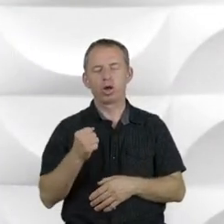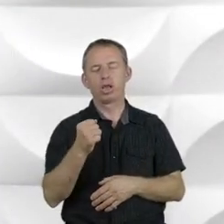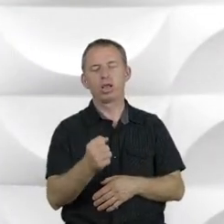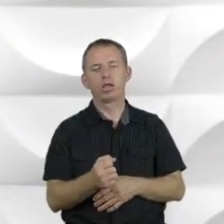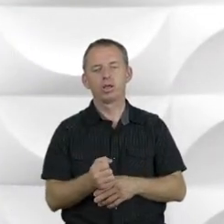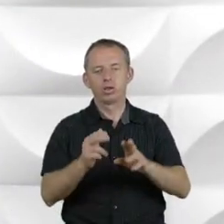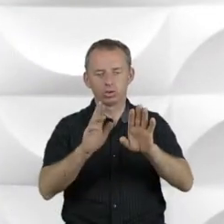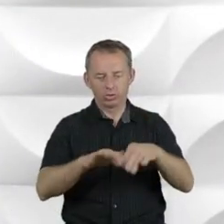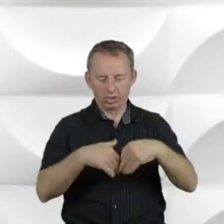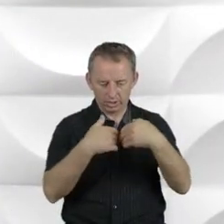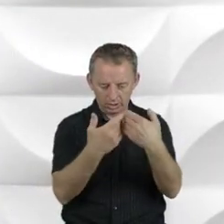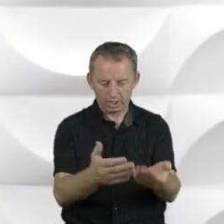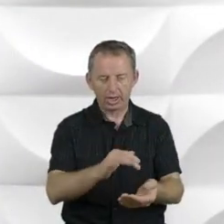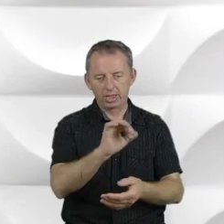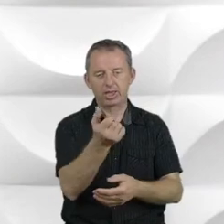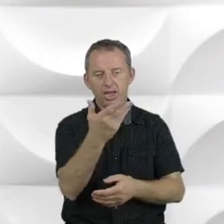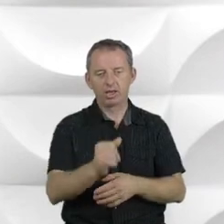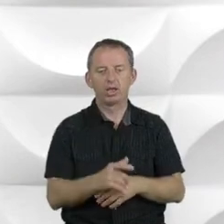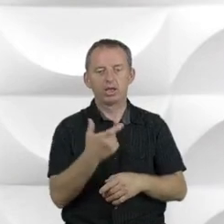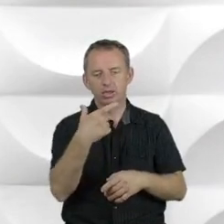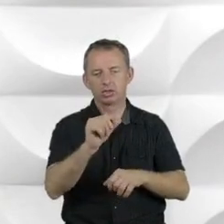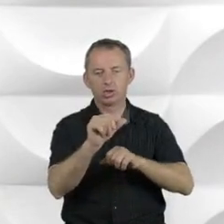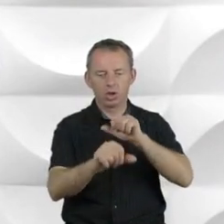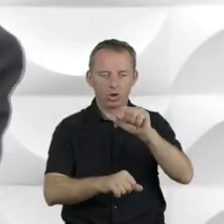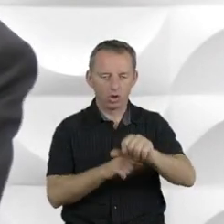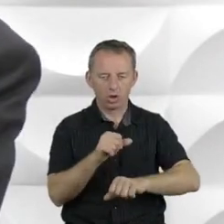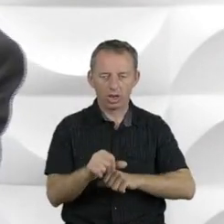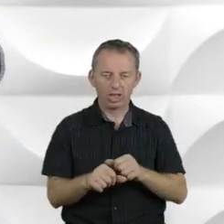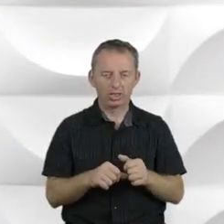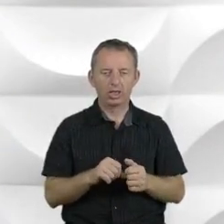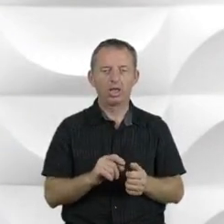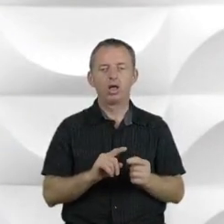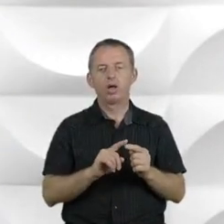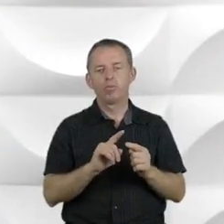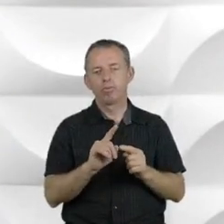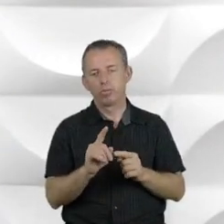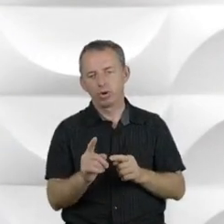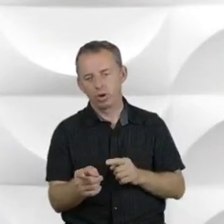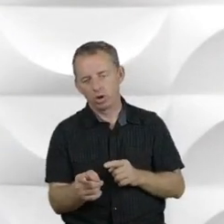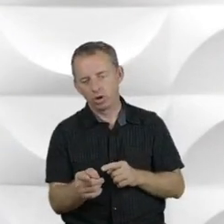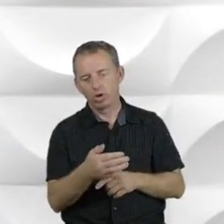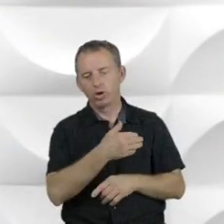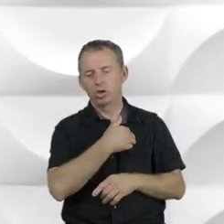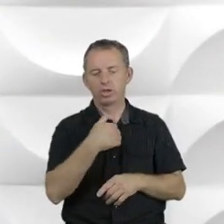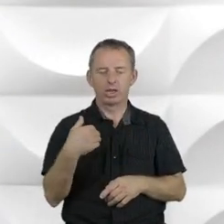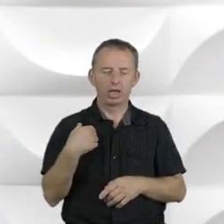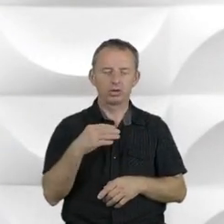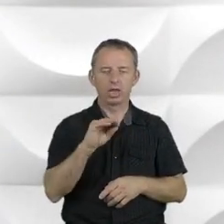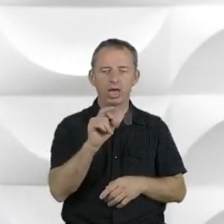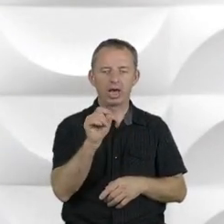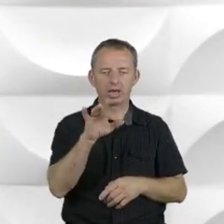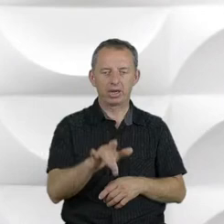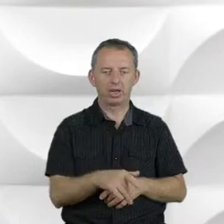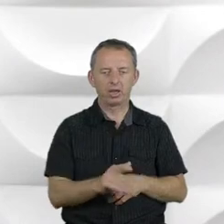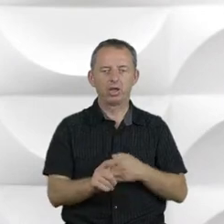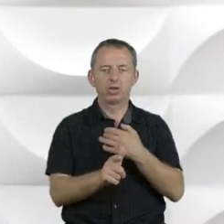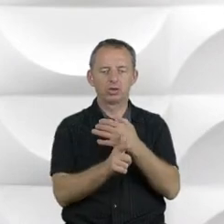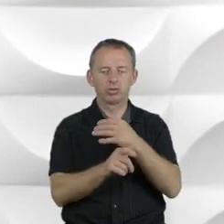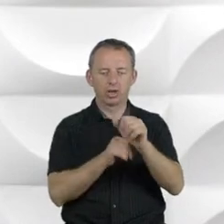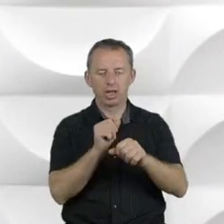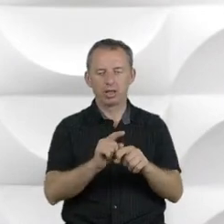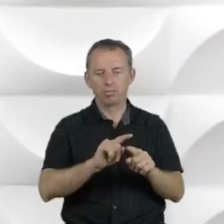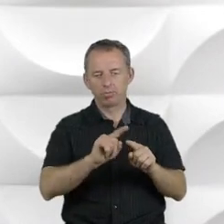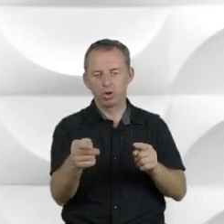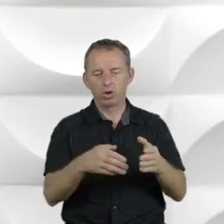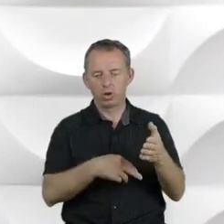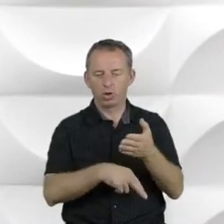została dana Janowi 100 lat po naszej ery, 70 lat po odejściu z tej